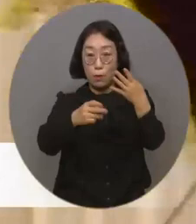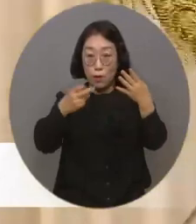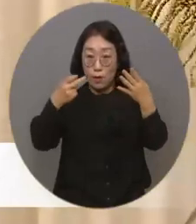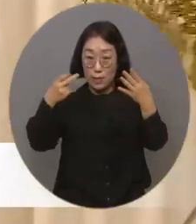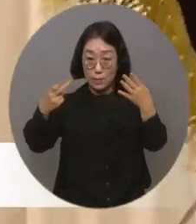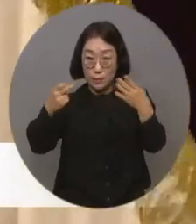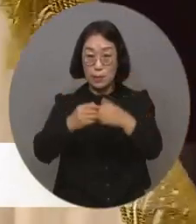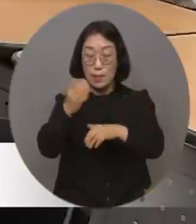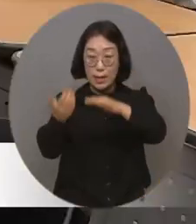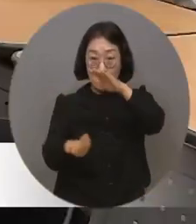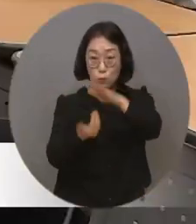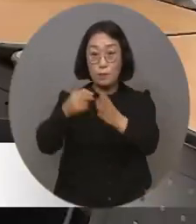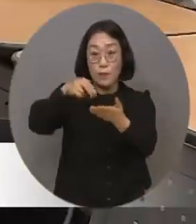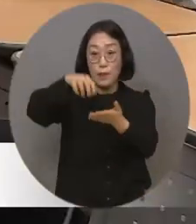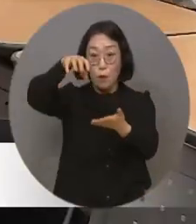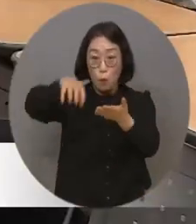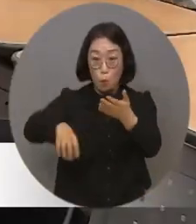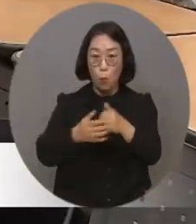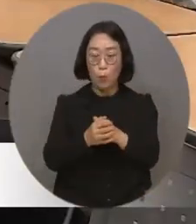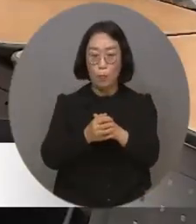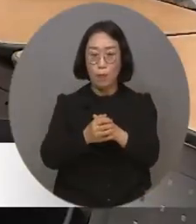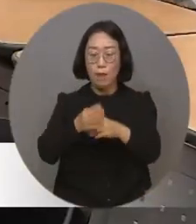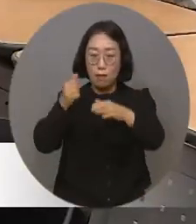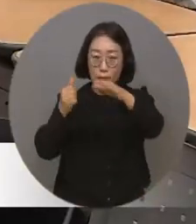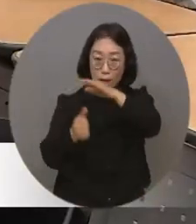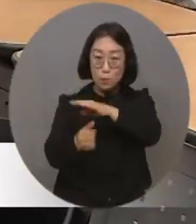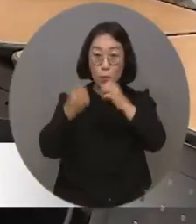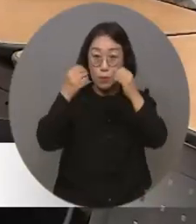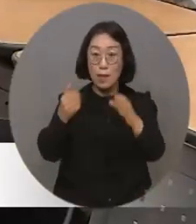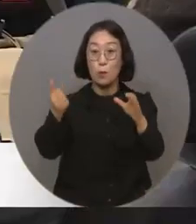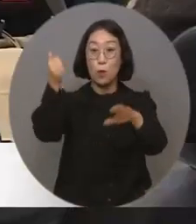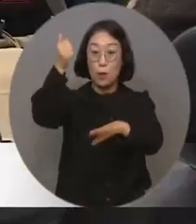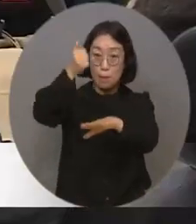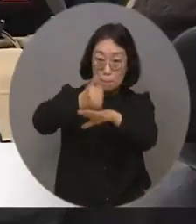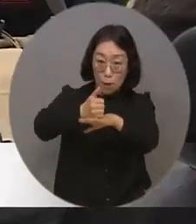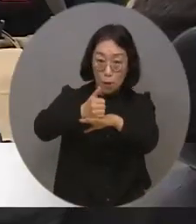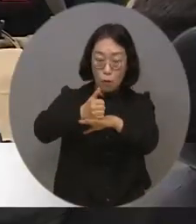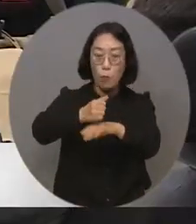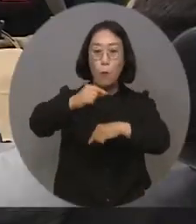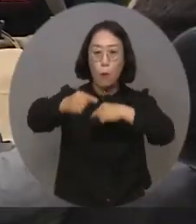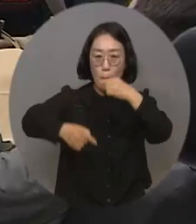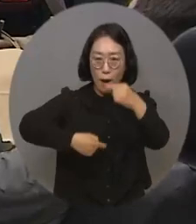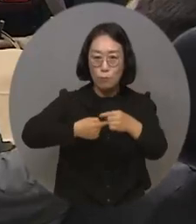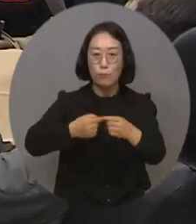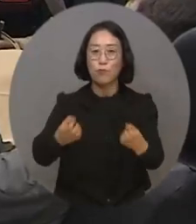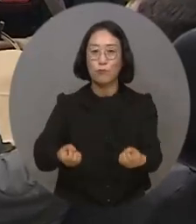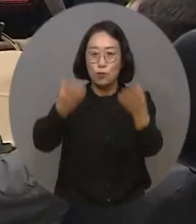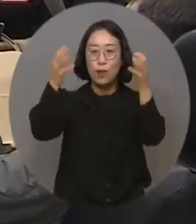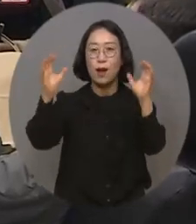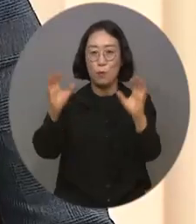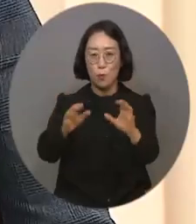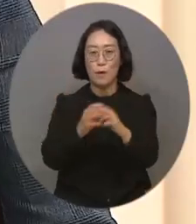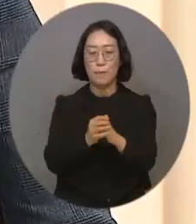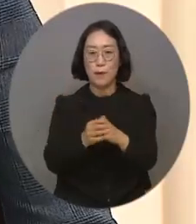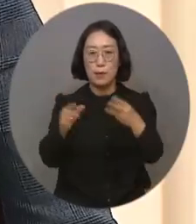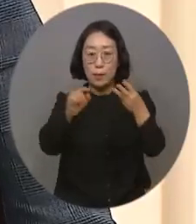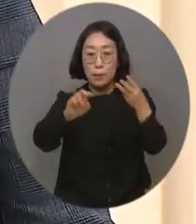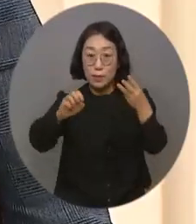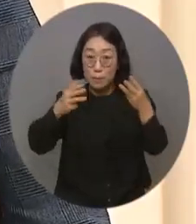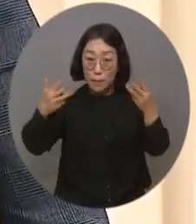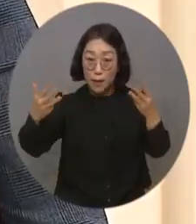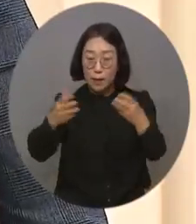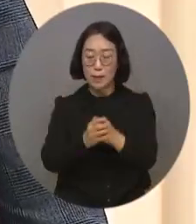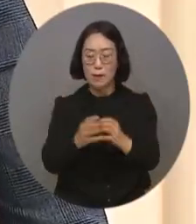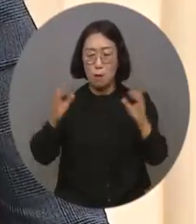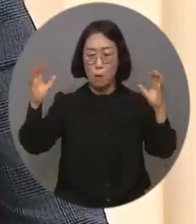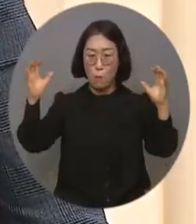이름센터 이름홀에서 한자연 상임대표 이취임식이 열렸습니다. 앞서 지난달 28일 한자연은